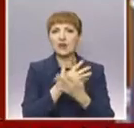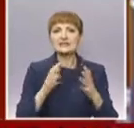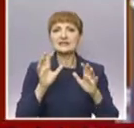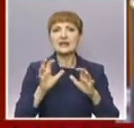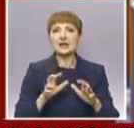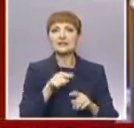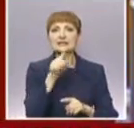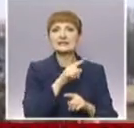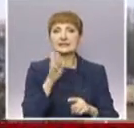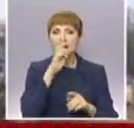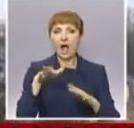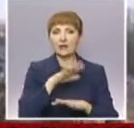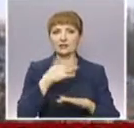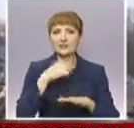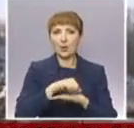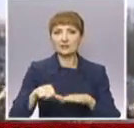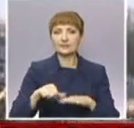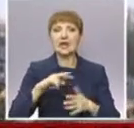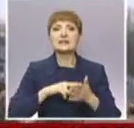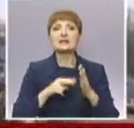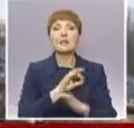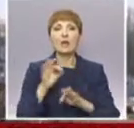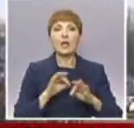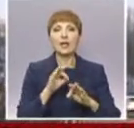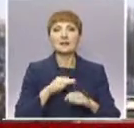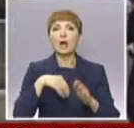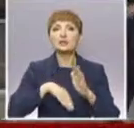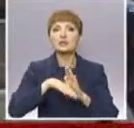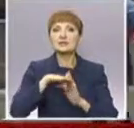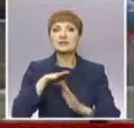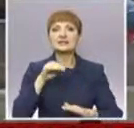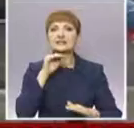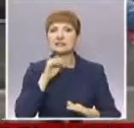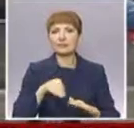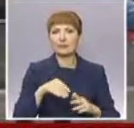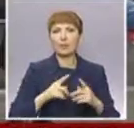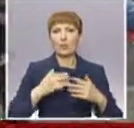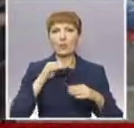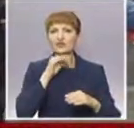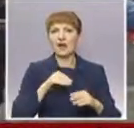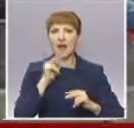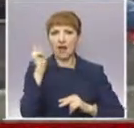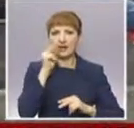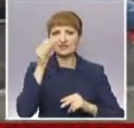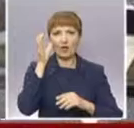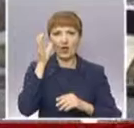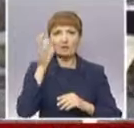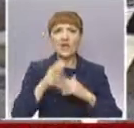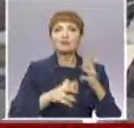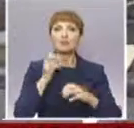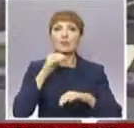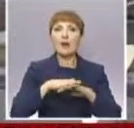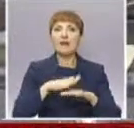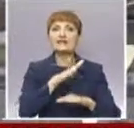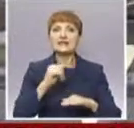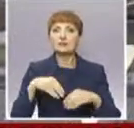страной сэр цель проекта актуализировать техническое и профессиональное образование одним банком казахстана дается